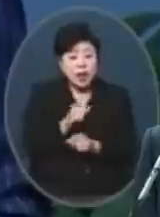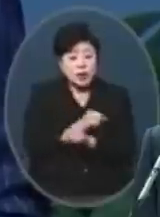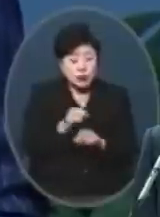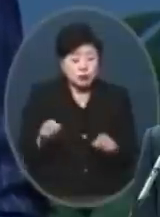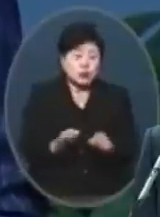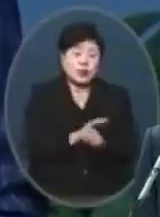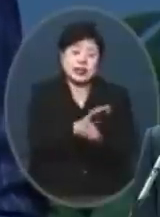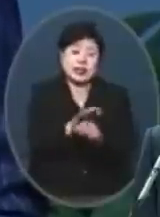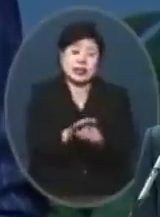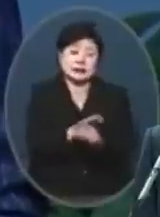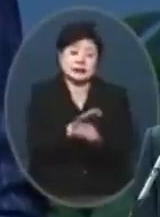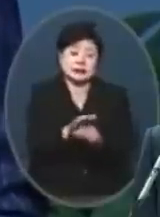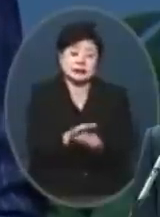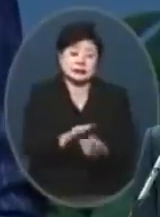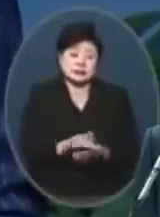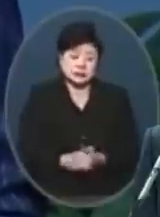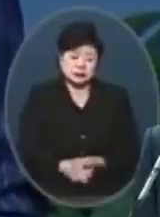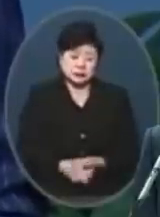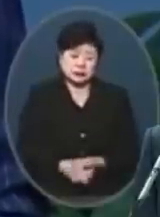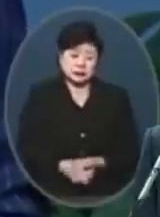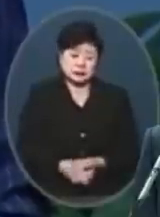용서와 사랑,